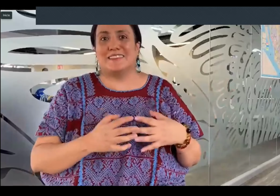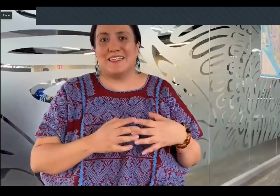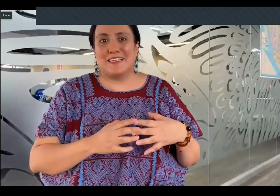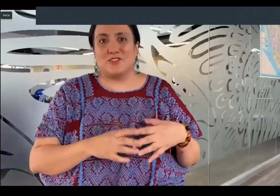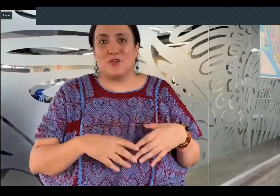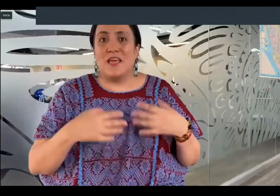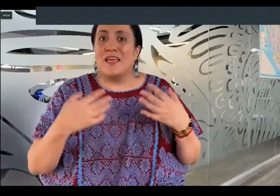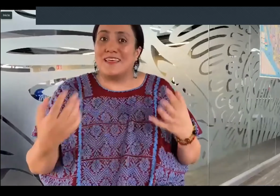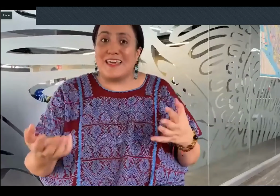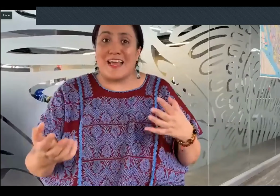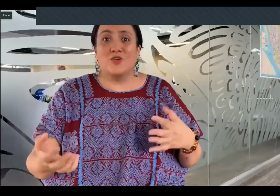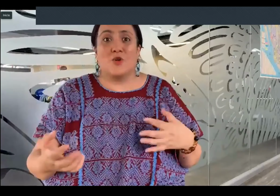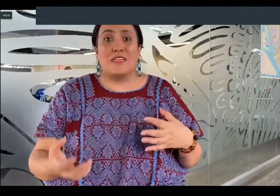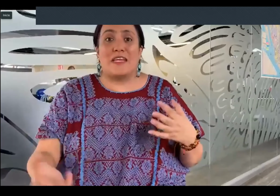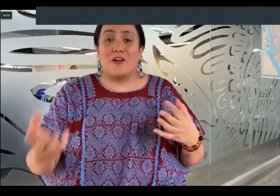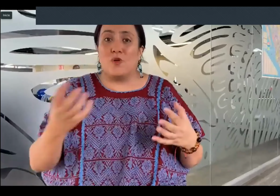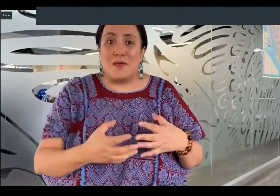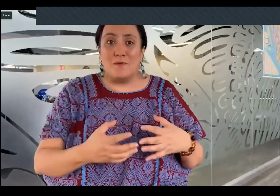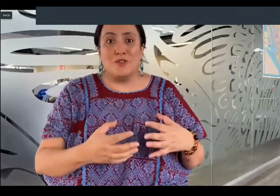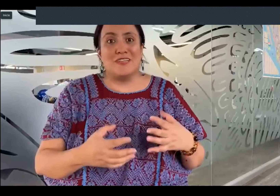être transmis pour être écoutés.